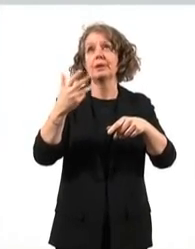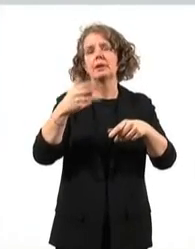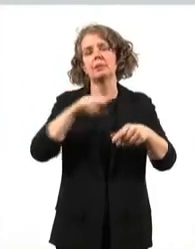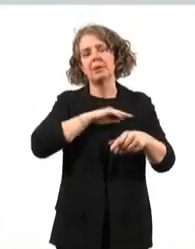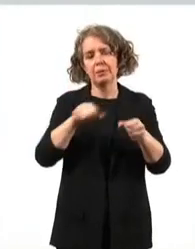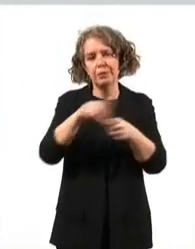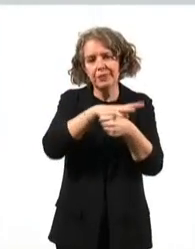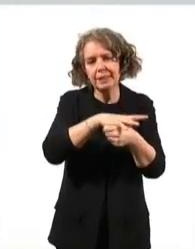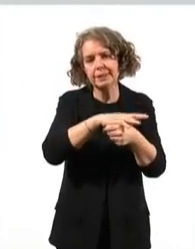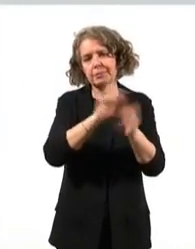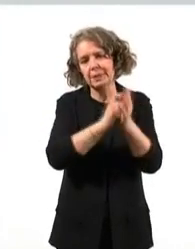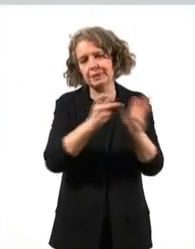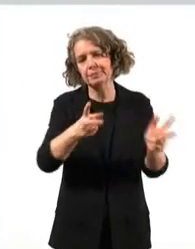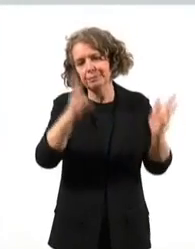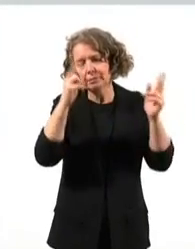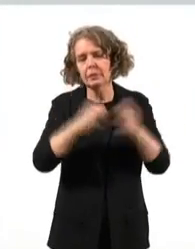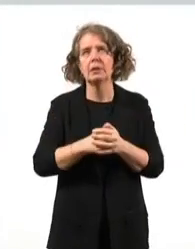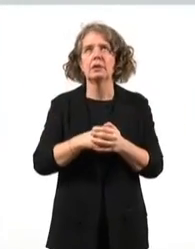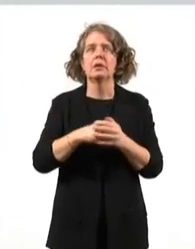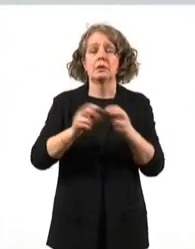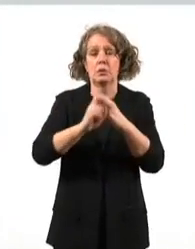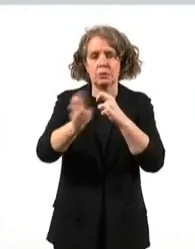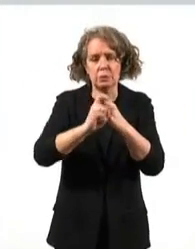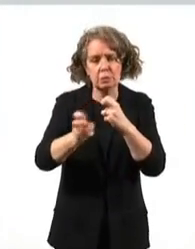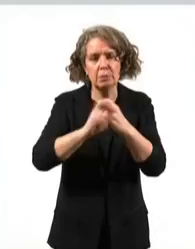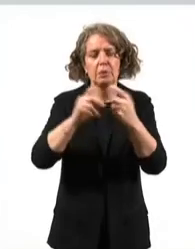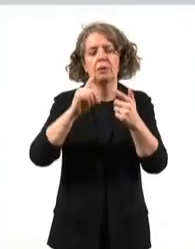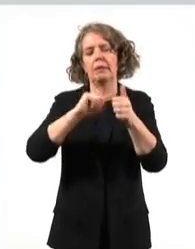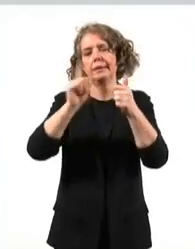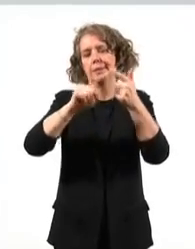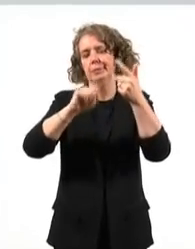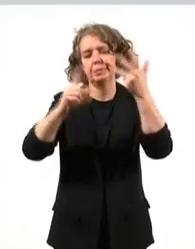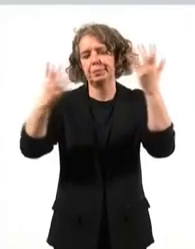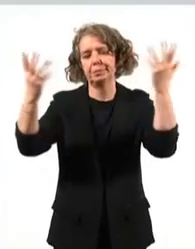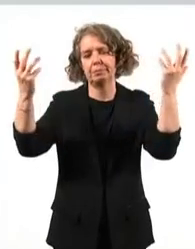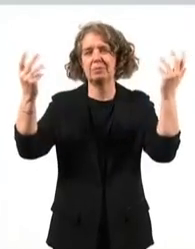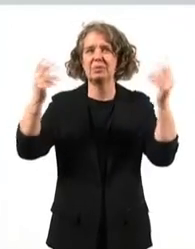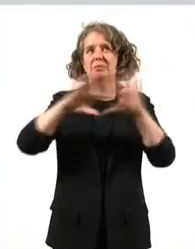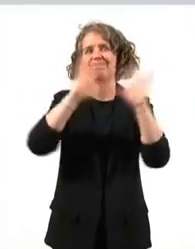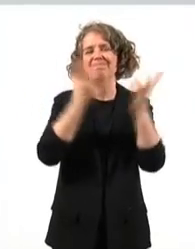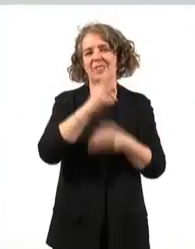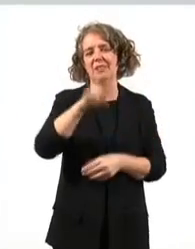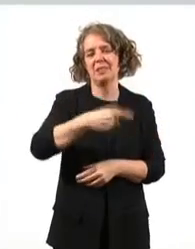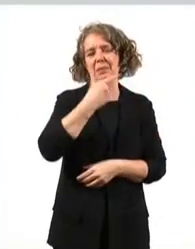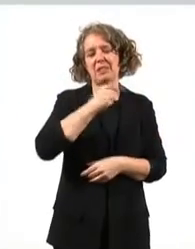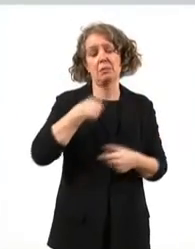Covid, les transports et tout ce qui s'ensuit, enfin c'est pas facile.